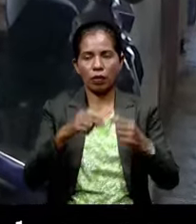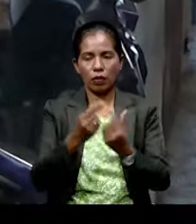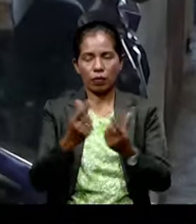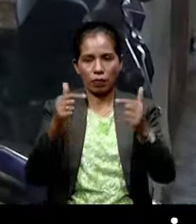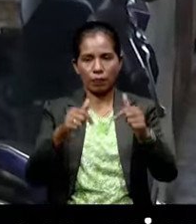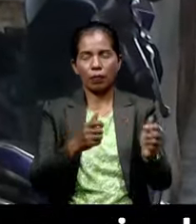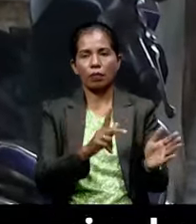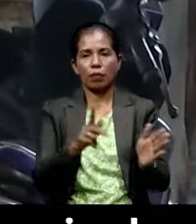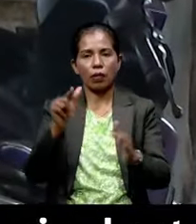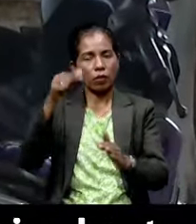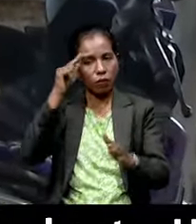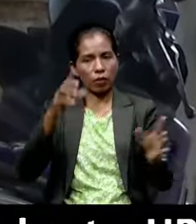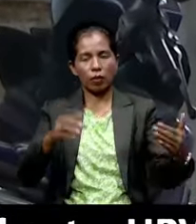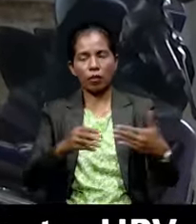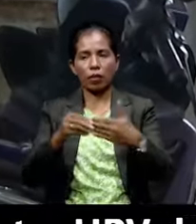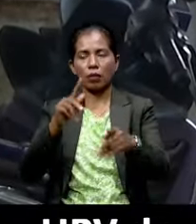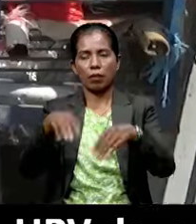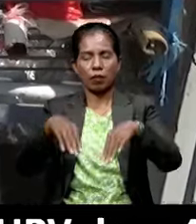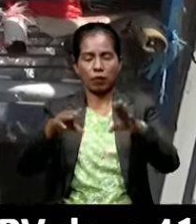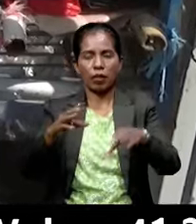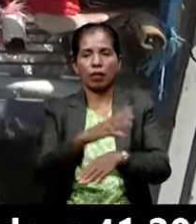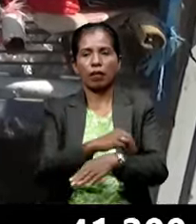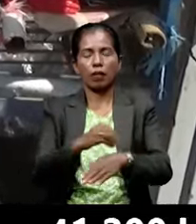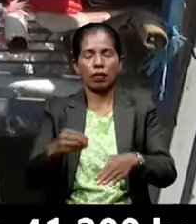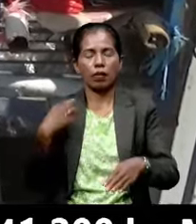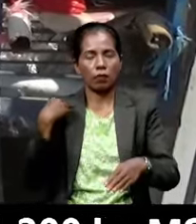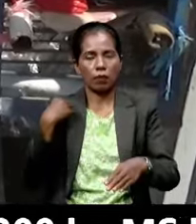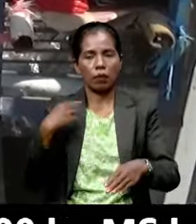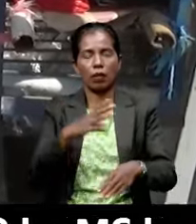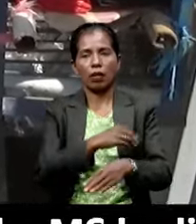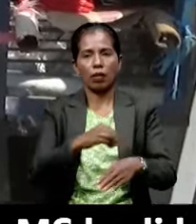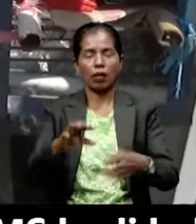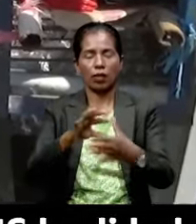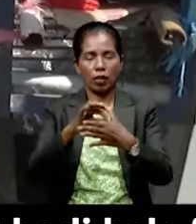Tuir plano governo se organiza vendor ikan roupa modo no nan